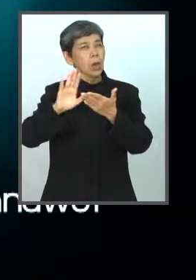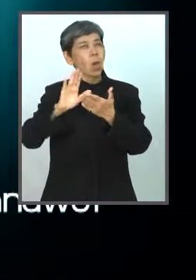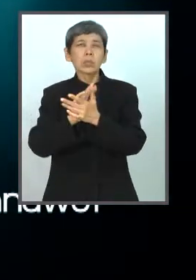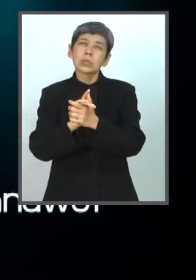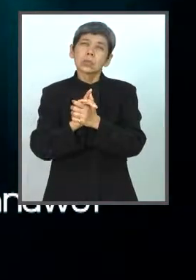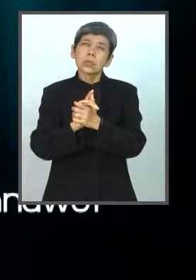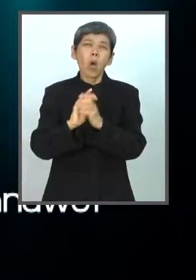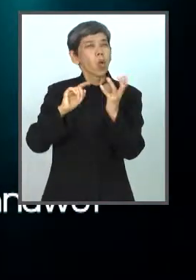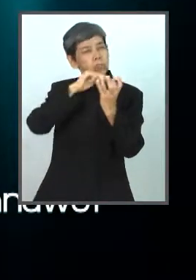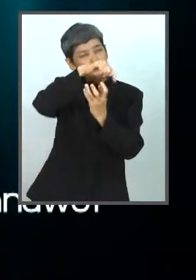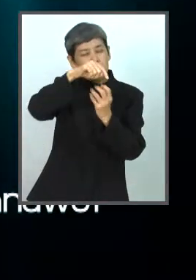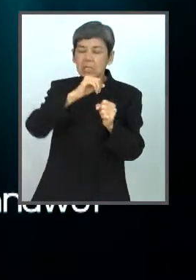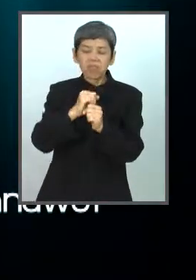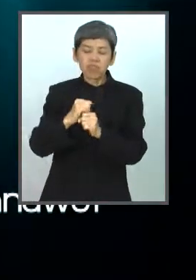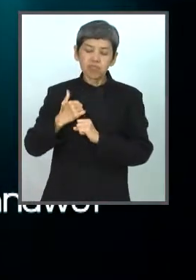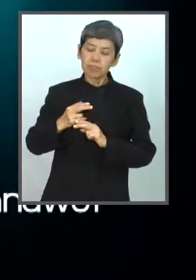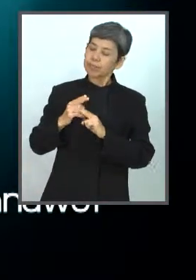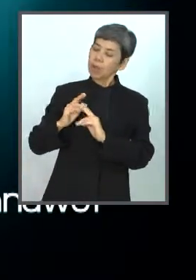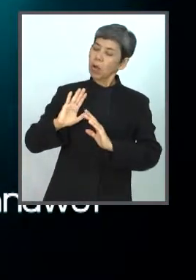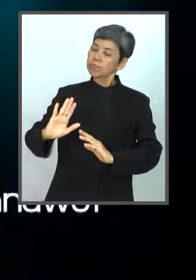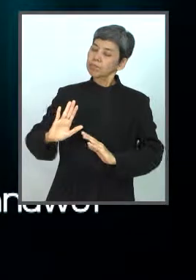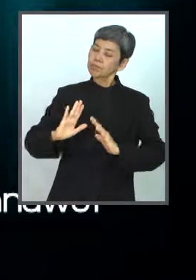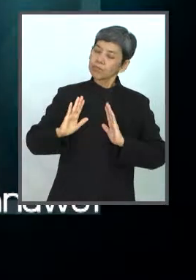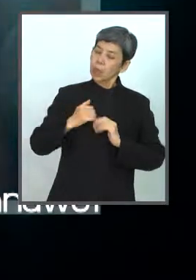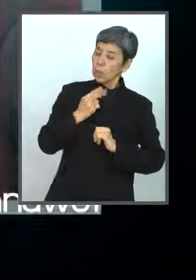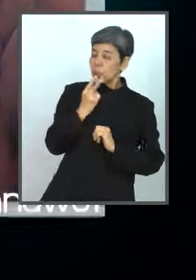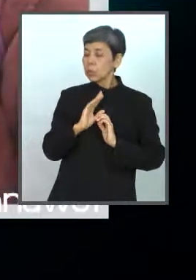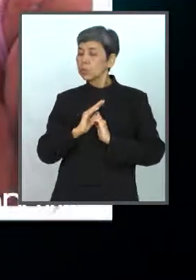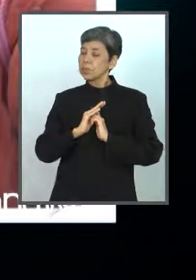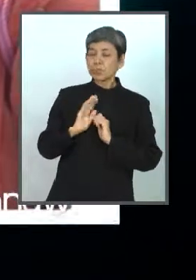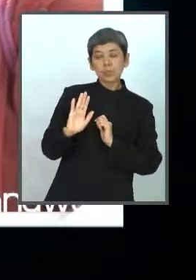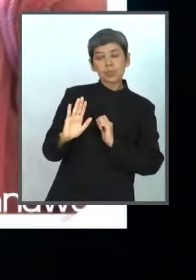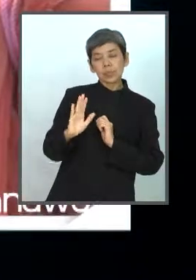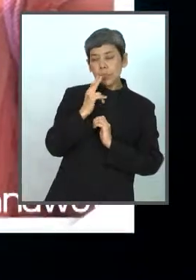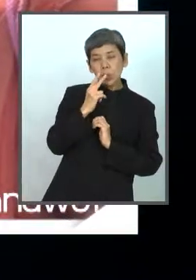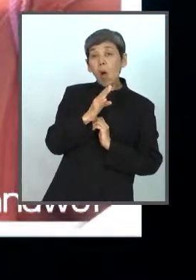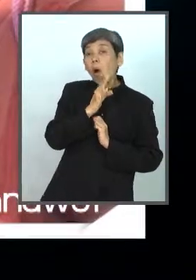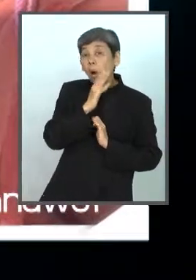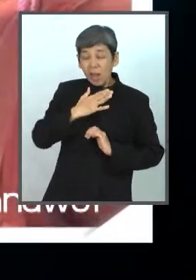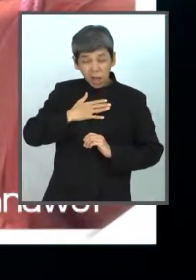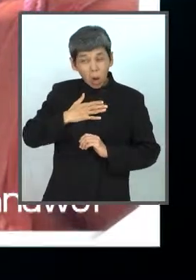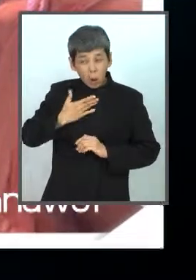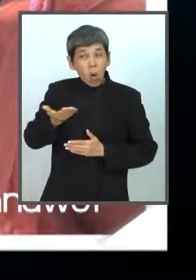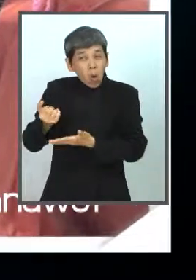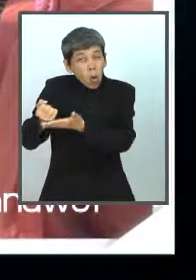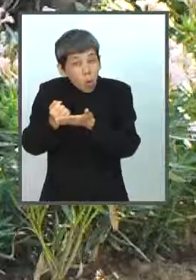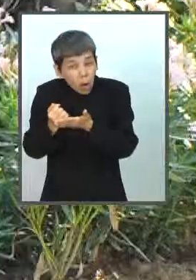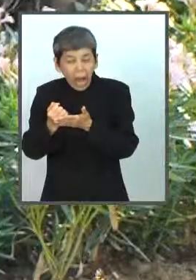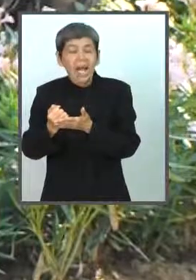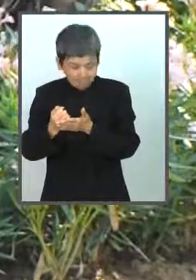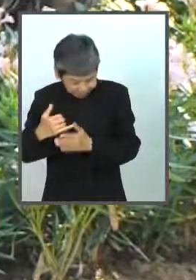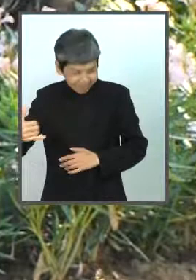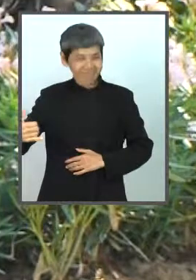กเขาจะไม่เข้ามานะคะคือแต่เขาก็จะดูอยู่ห่างๆนั่นแหละแต่ถ้าเราต้องการความช่วยเหลือเ